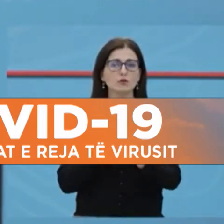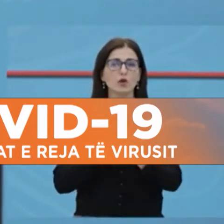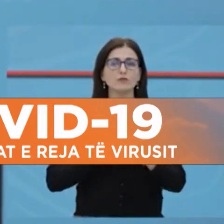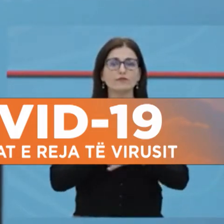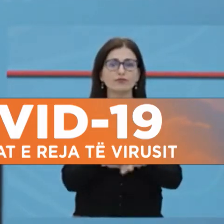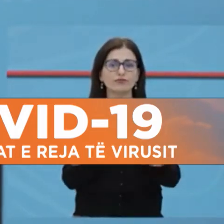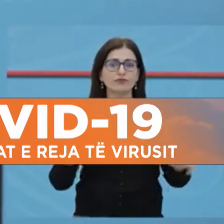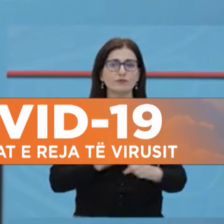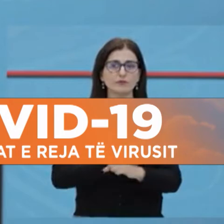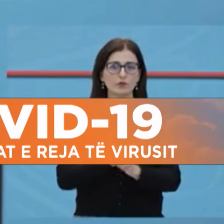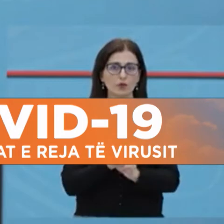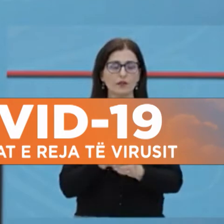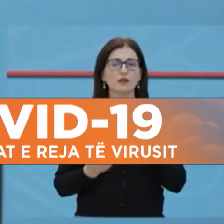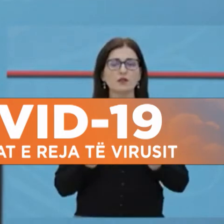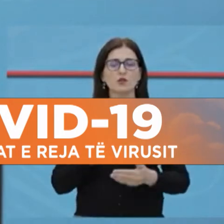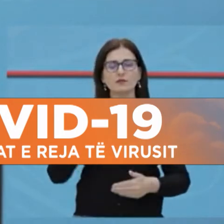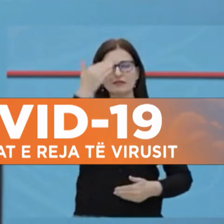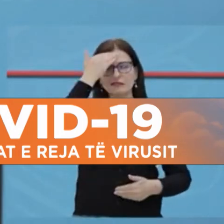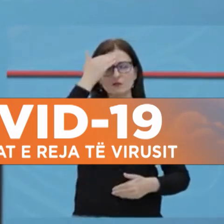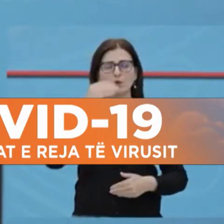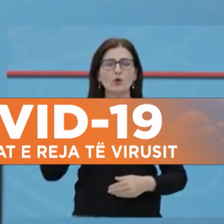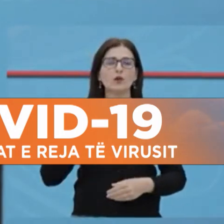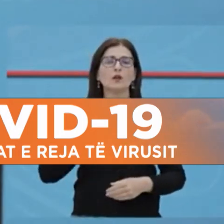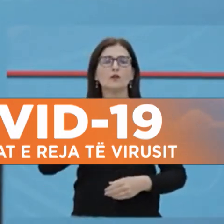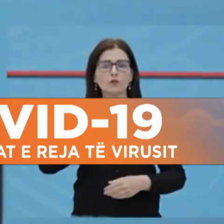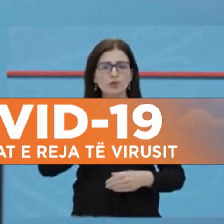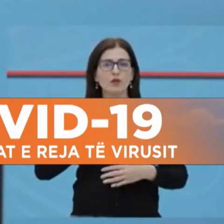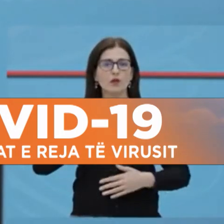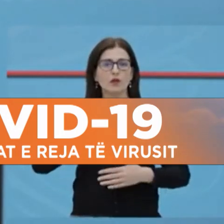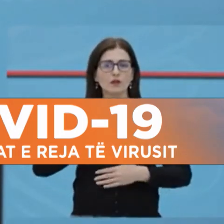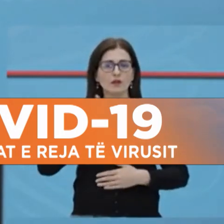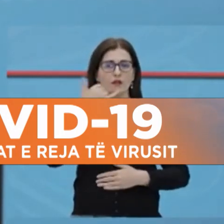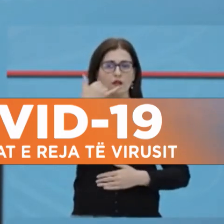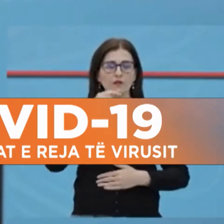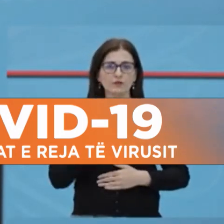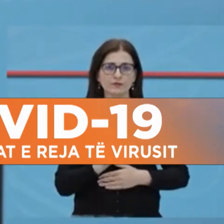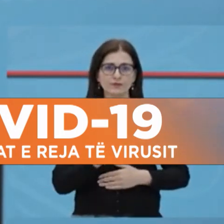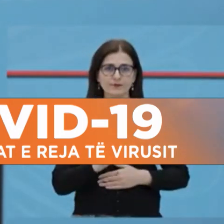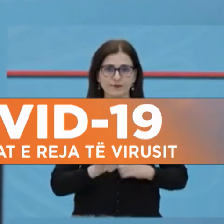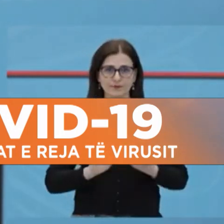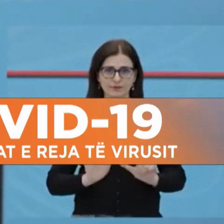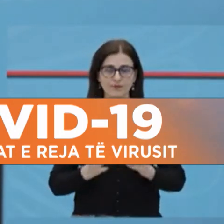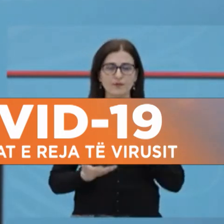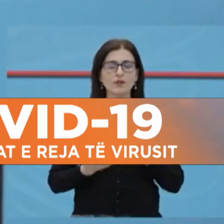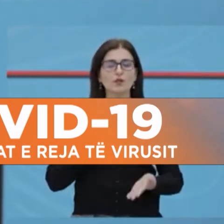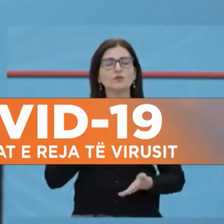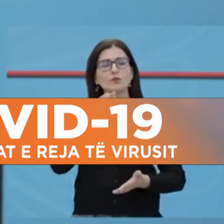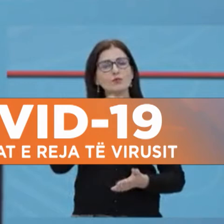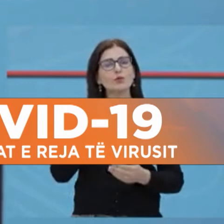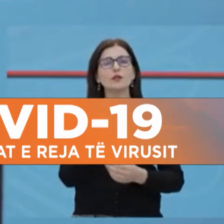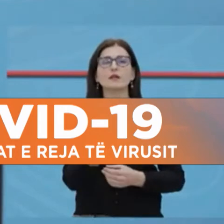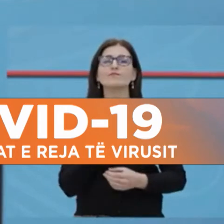tjetri për të parandaluar transmetimin e COVID-19. Nëse keni shenja të smundjes COVID-19, ju lutem